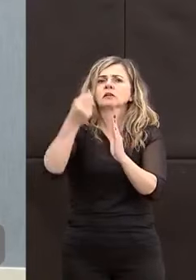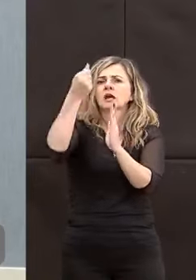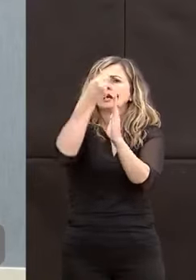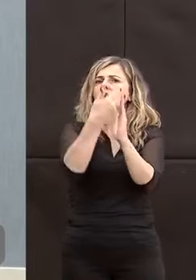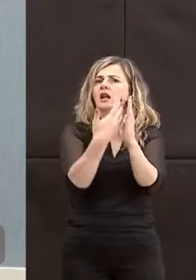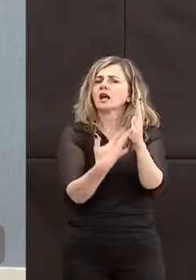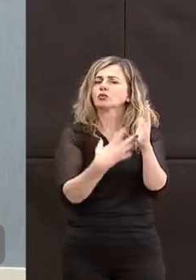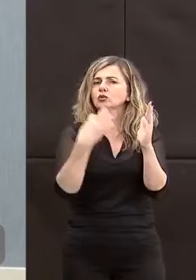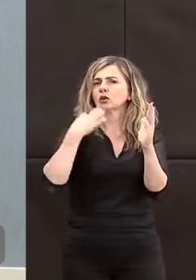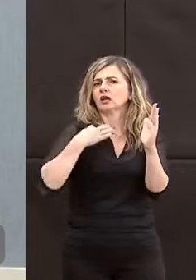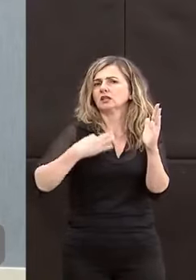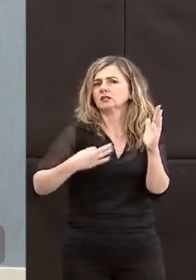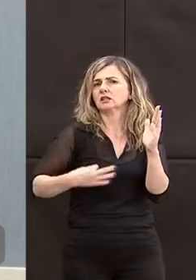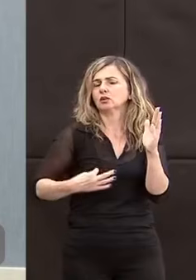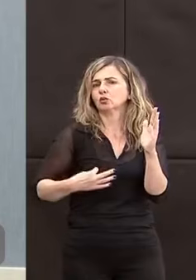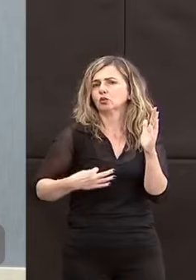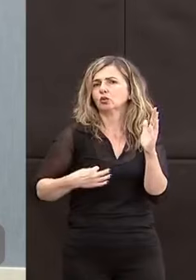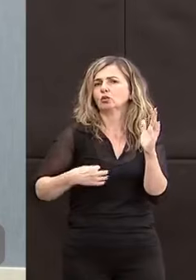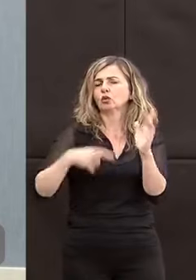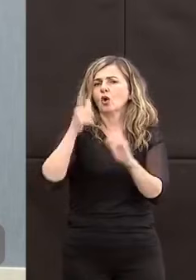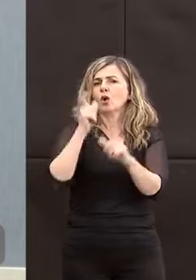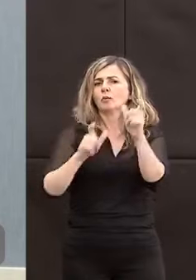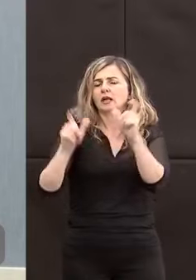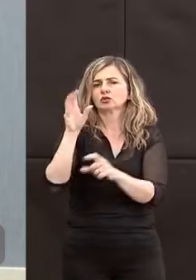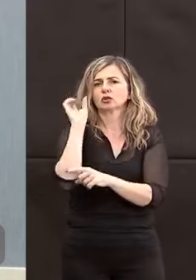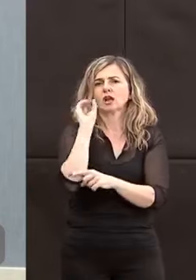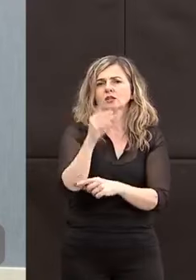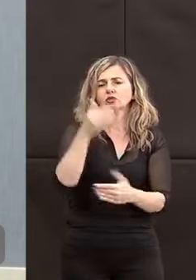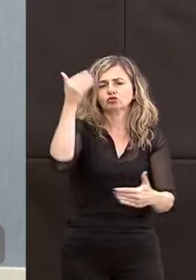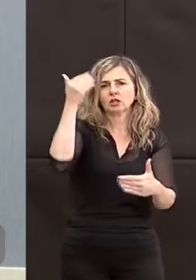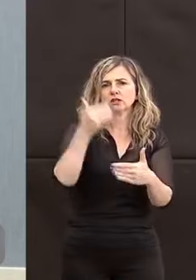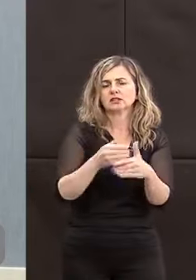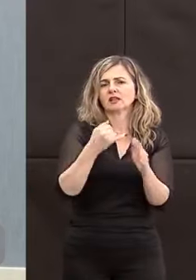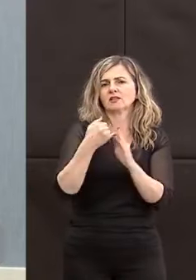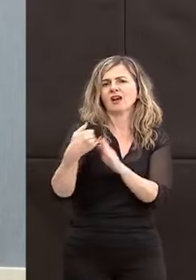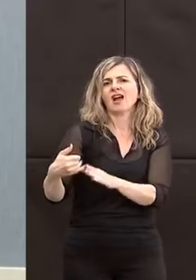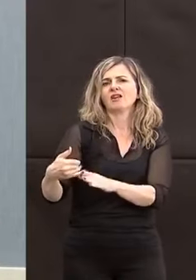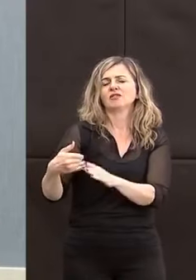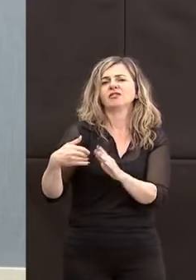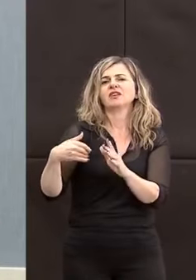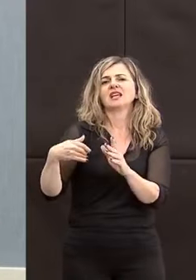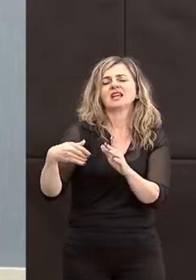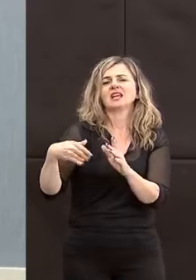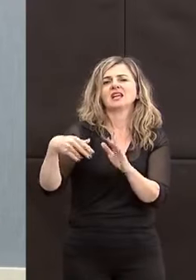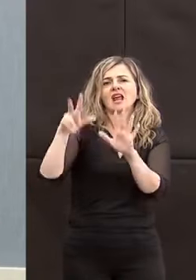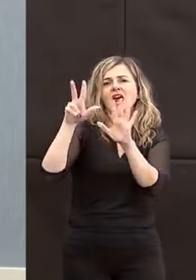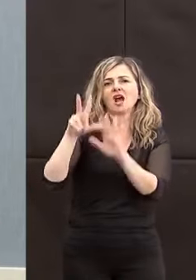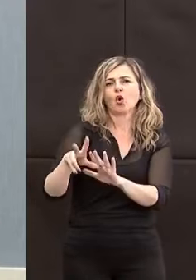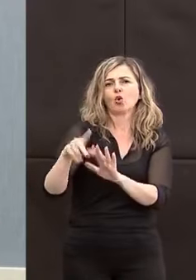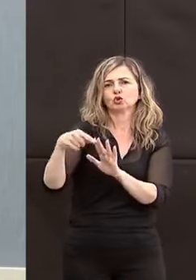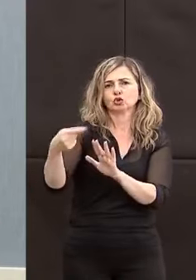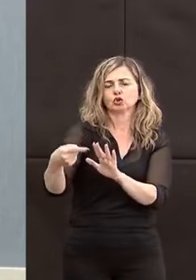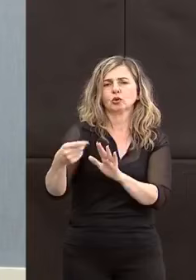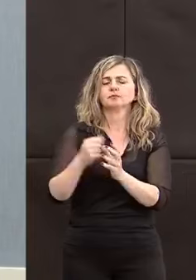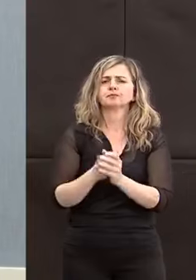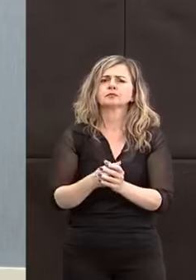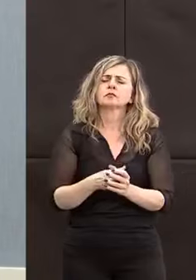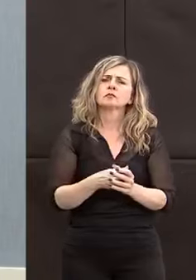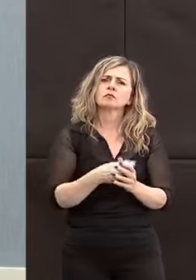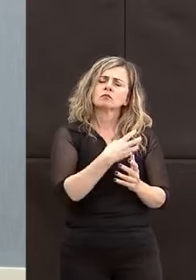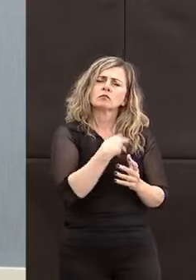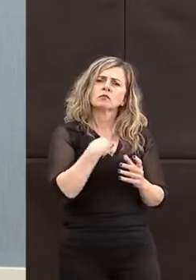del personale docente che scadevano proprio a fine agosto assessore sono arrivate delle domande e lei ha parlato di tempi